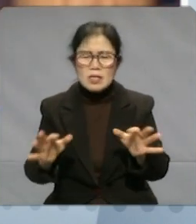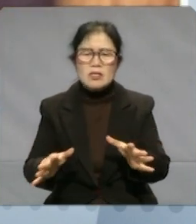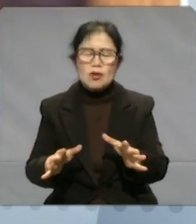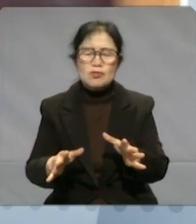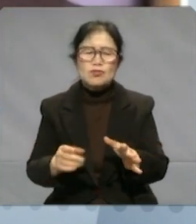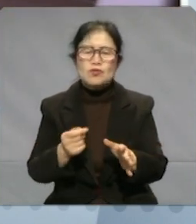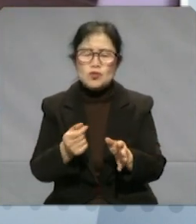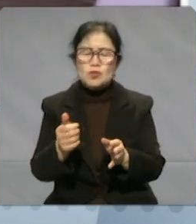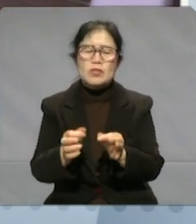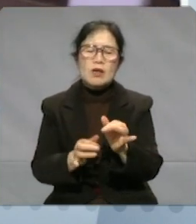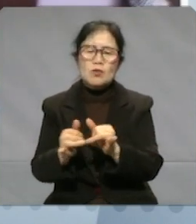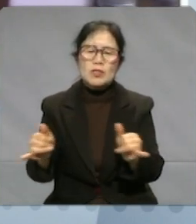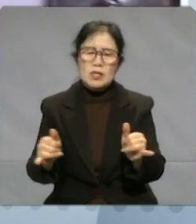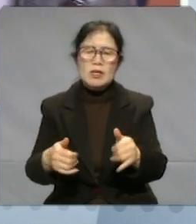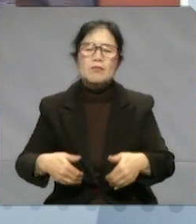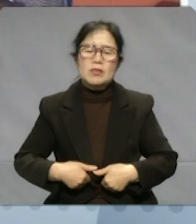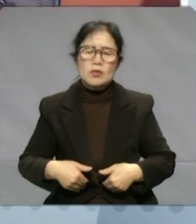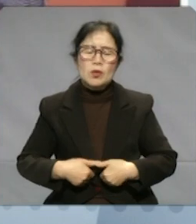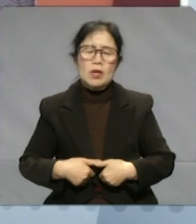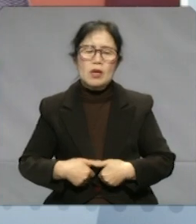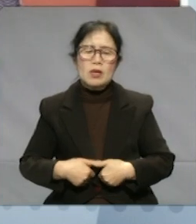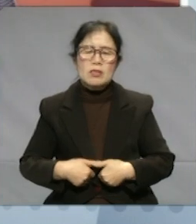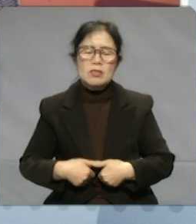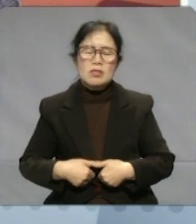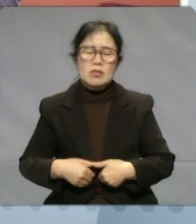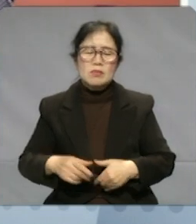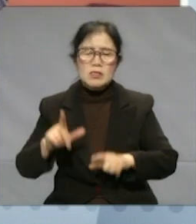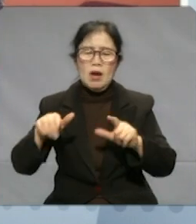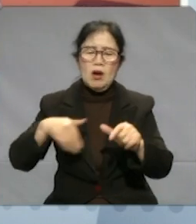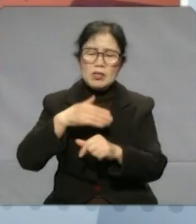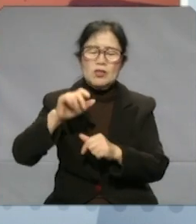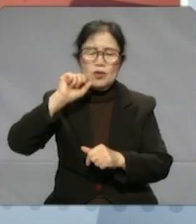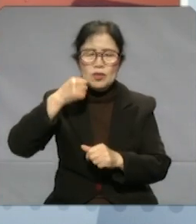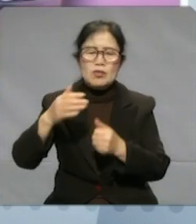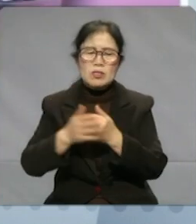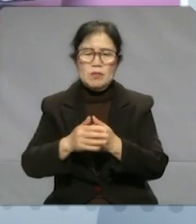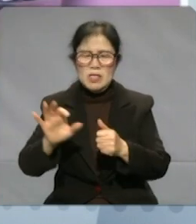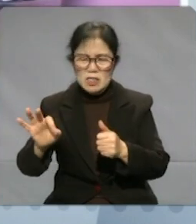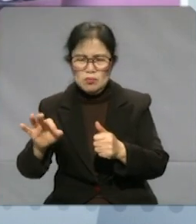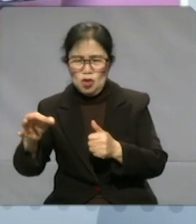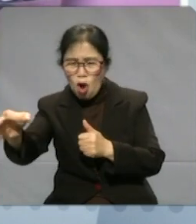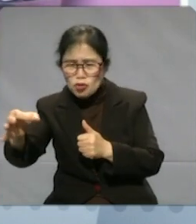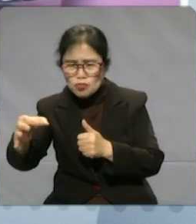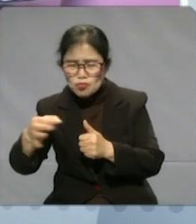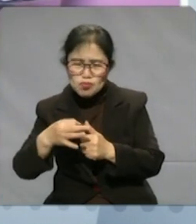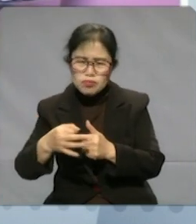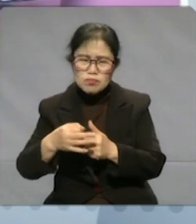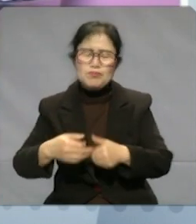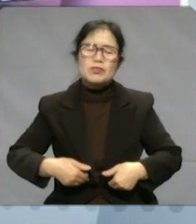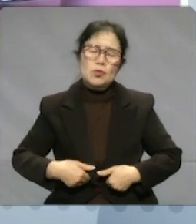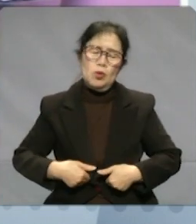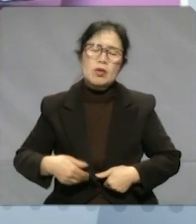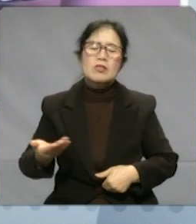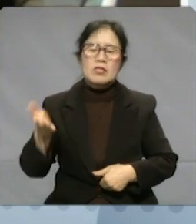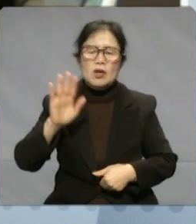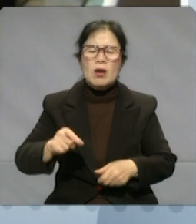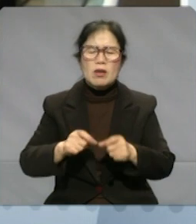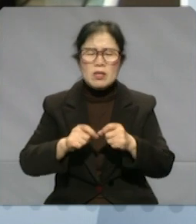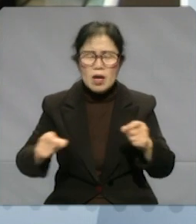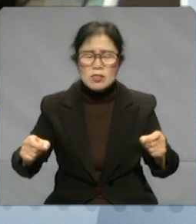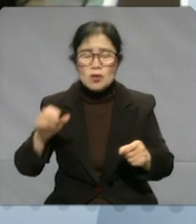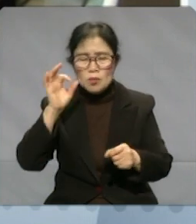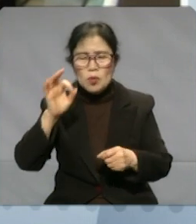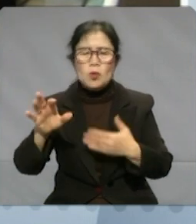물론 소상공인들에게 필요합니다. 지금 어려운 상황 속에서 당장 현금 지원이라는 것이 필요한데 장기적으로 봤을 때 그